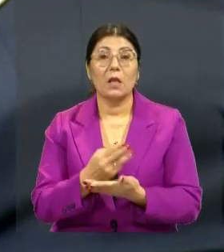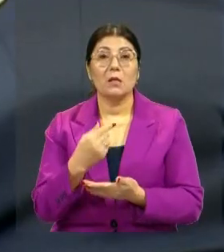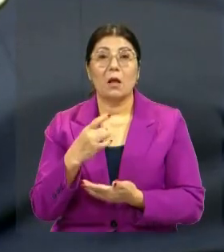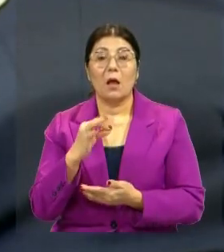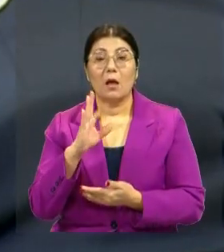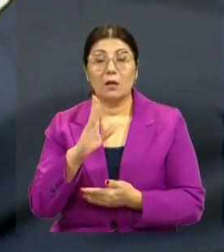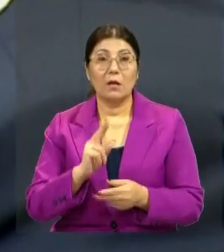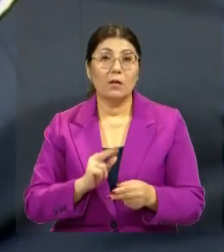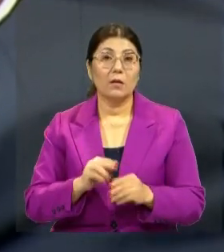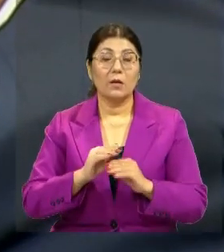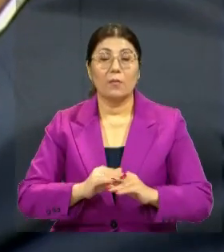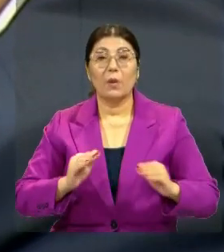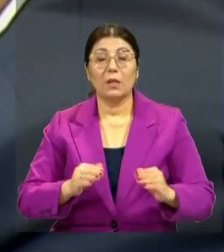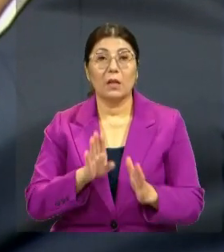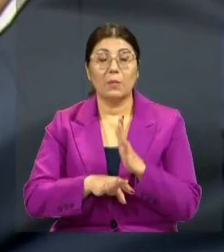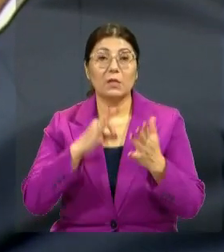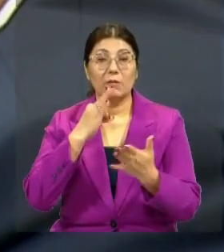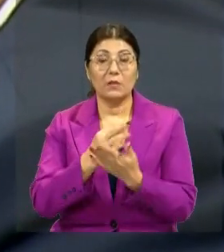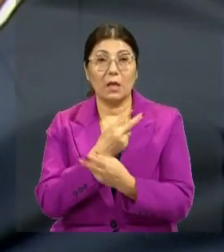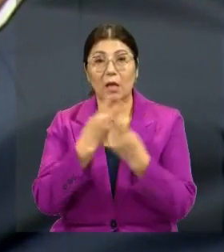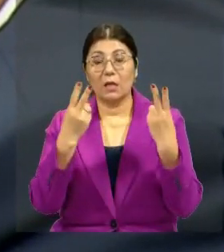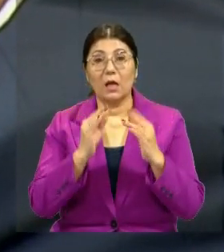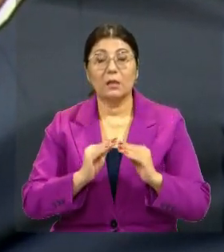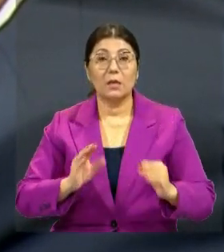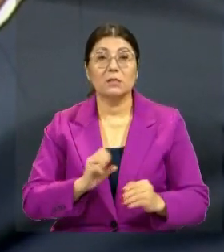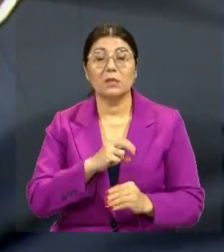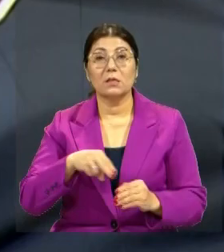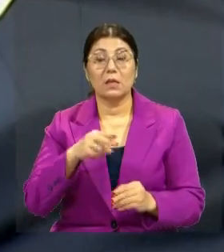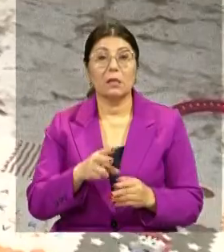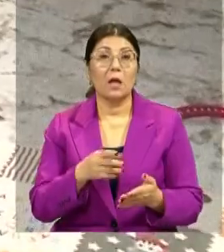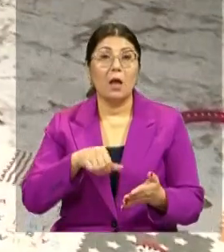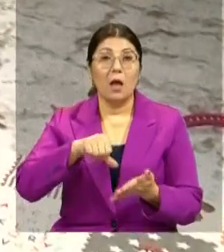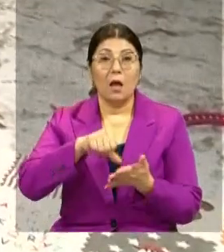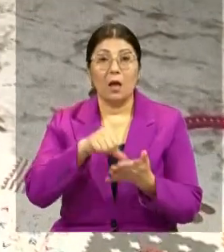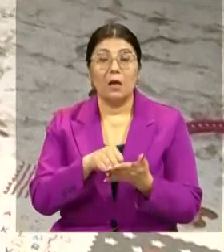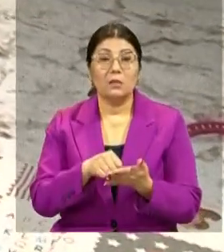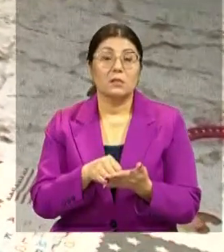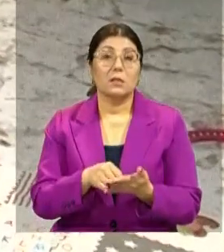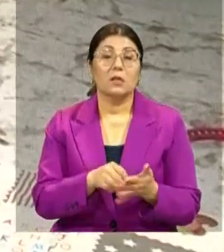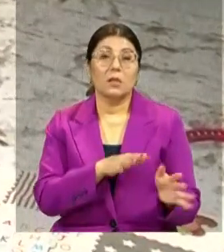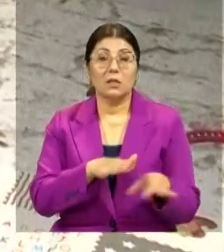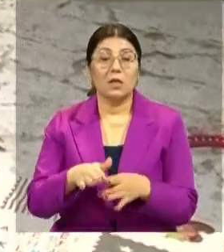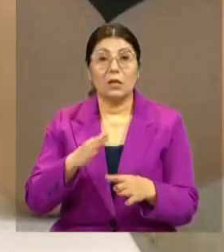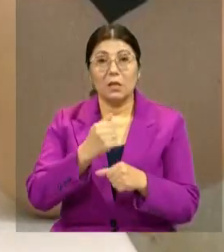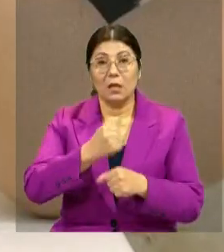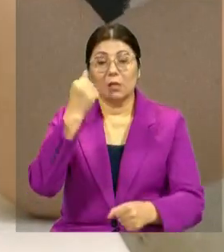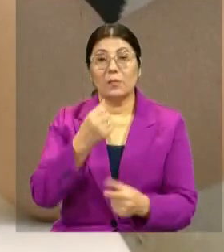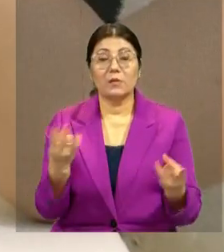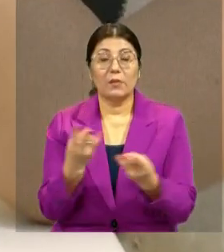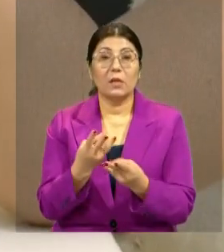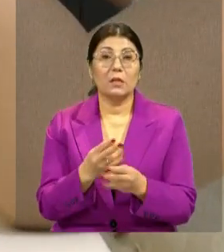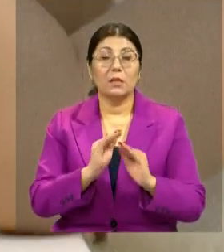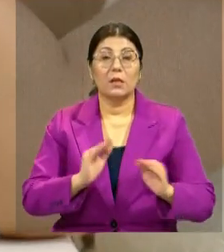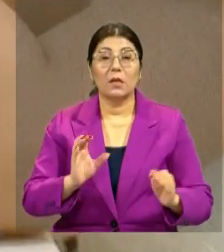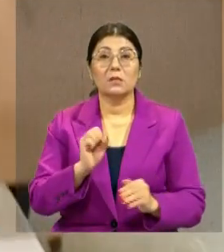Шахаров тәрбиеленушілерге немқұрайлы қараған балабақшаларға қатысты шараларда қатаңдату туралы талап қойды. Балабақшалардың ішінде бейне